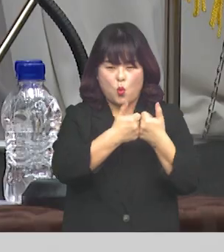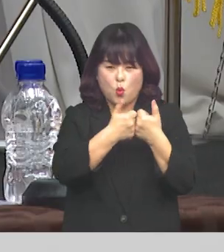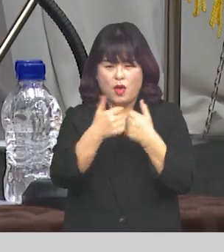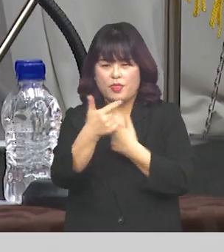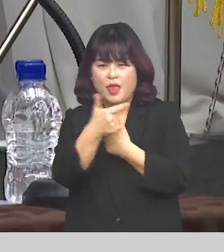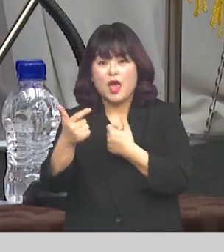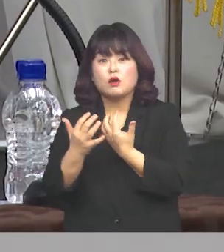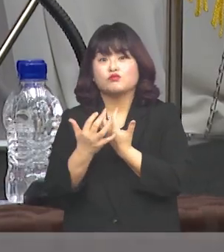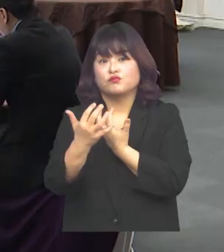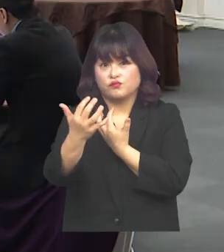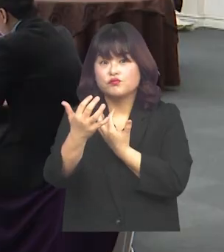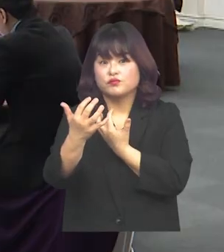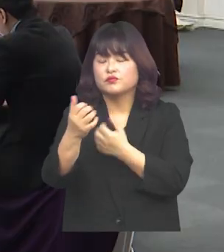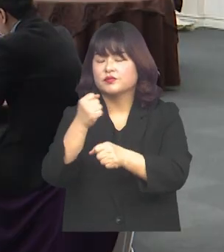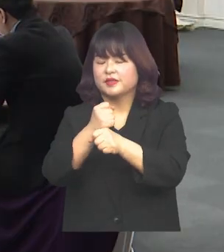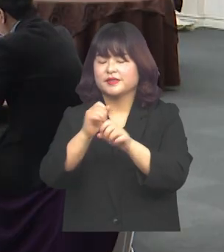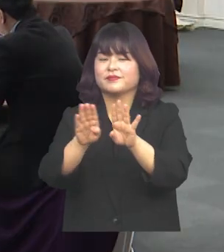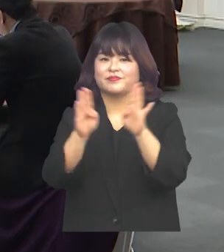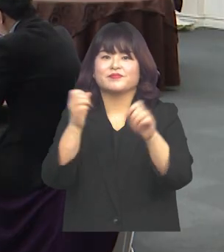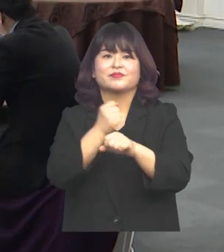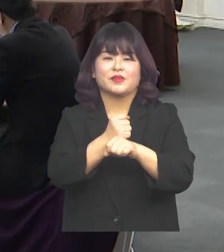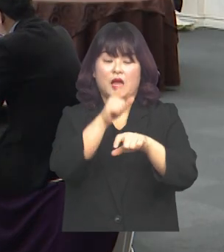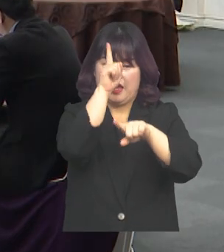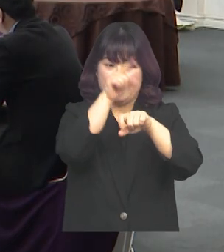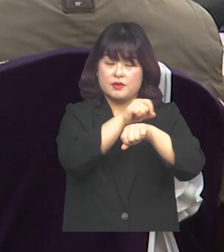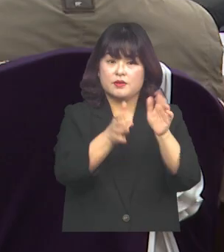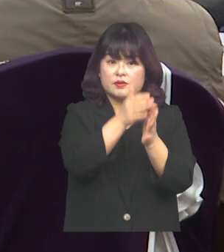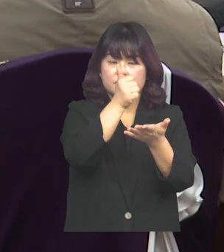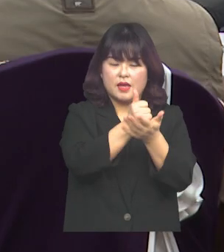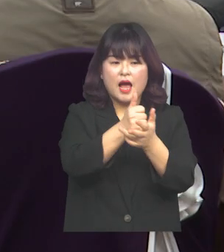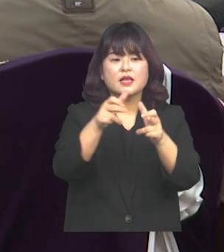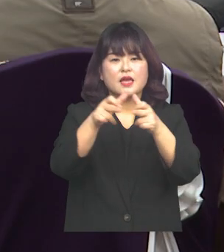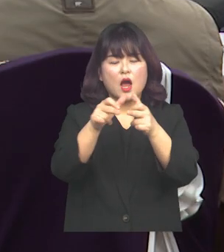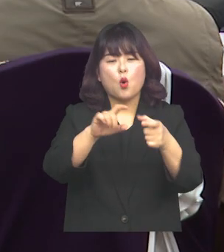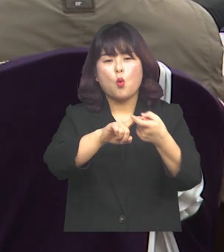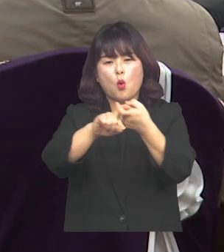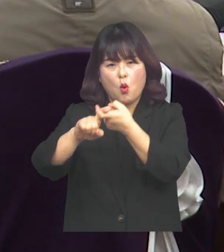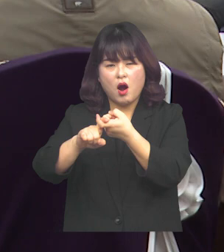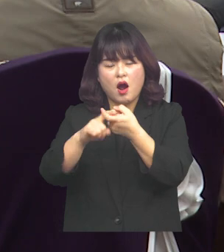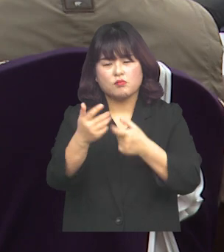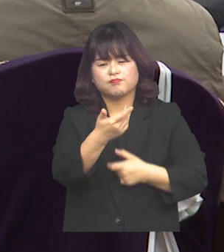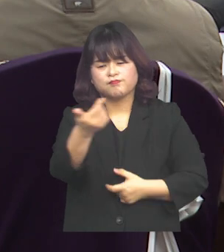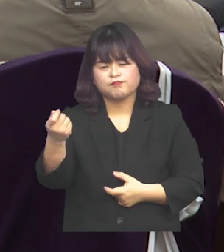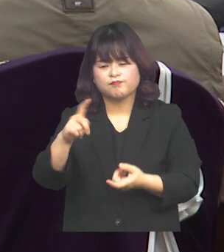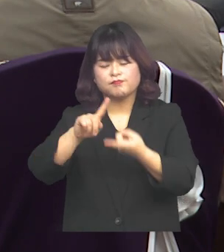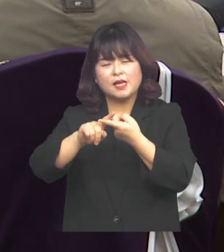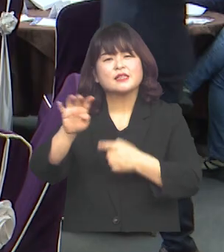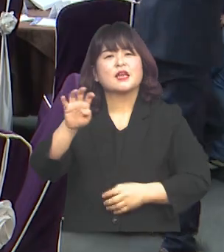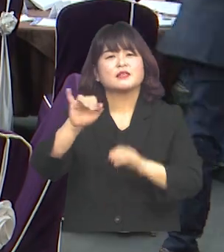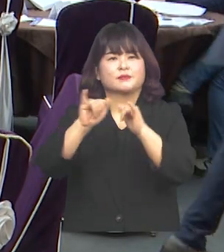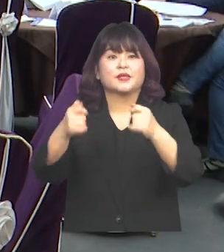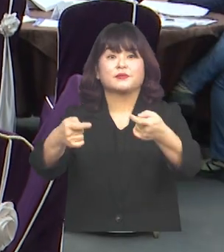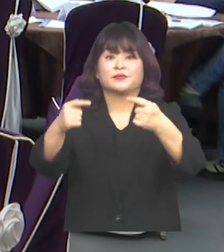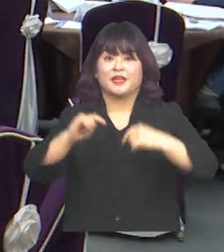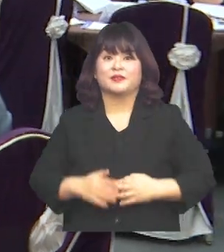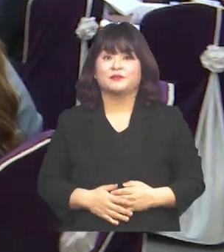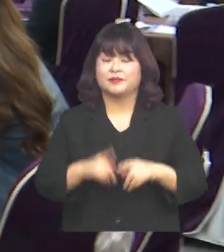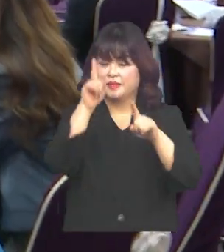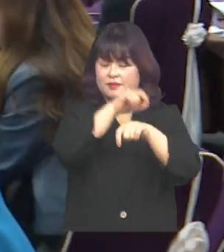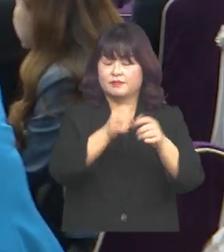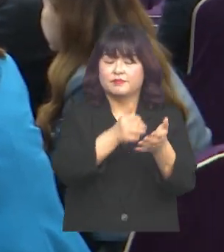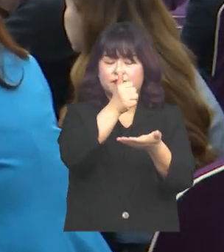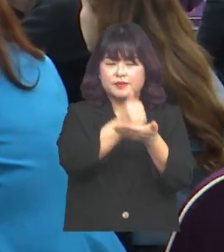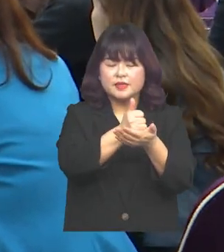총회에 참석했습니다. 회의에는 이상일 시장을 비롯해 장애인체육회 관계자 40여 명이 참석했습니다.